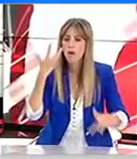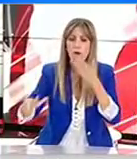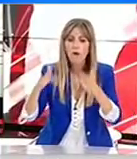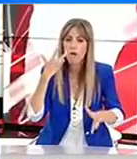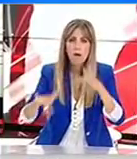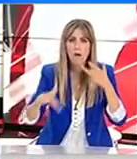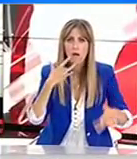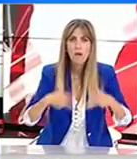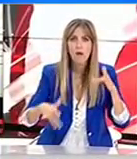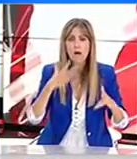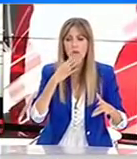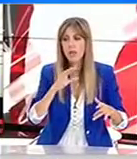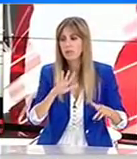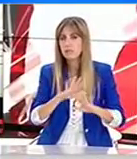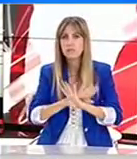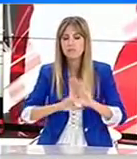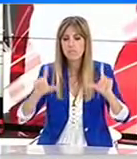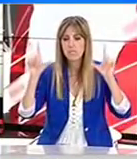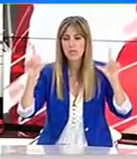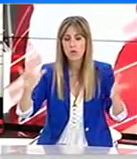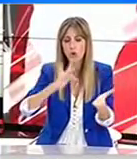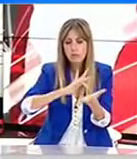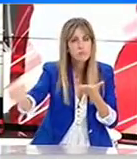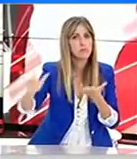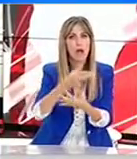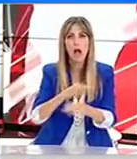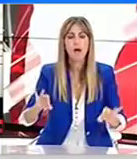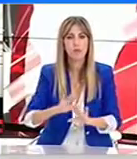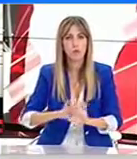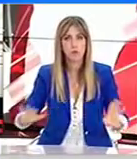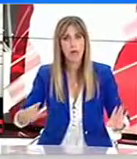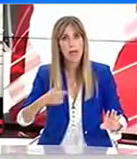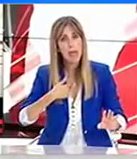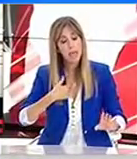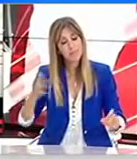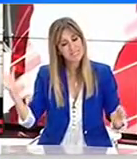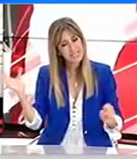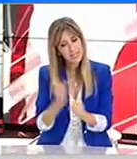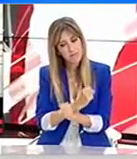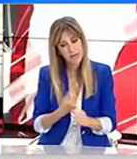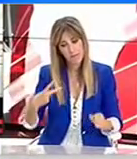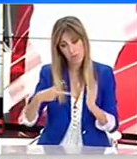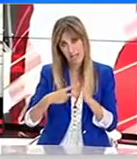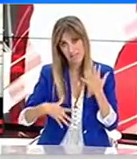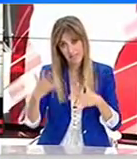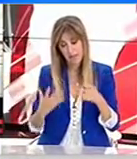Εμείς καταφέραμε να εξορθολογήσουμε τις πληρωμές.